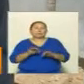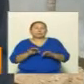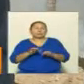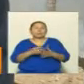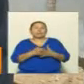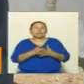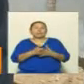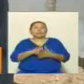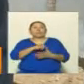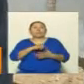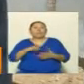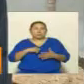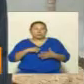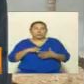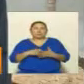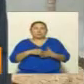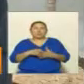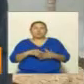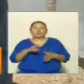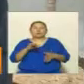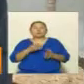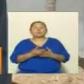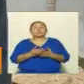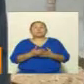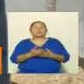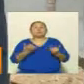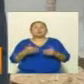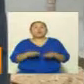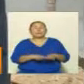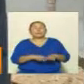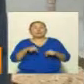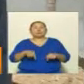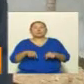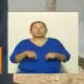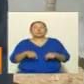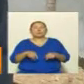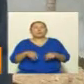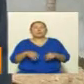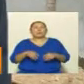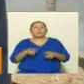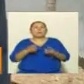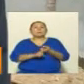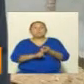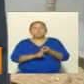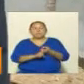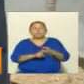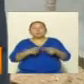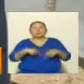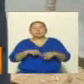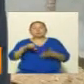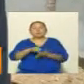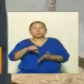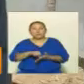Яғни өзіне ерік түрде орындалуы хабарлама жіберді, алайда борышкер бүгінгі таңда өз еркімен орындаған жоқ. Сол себепті өкілетті органдардың